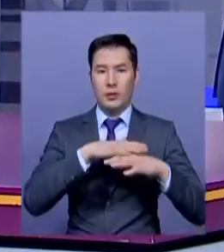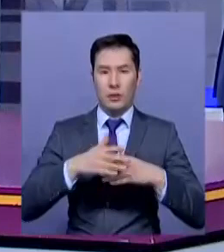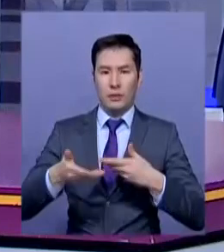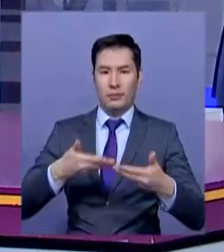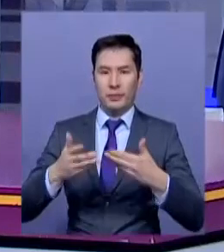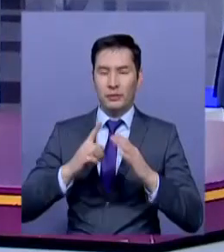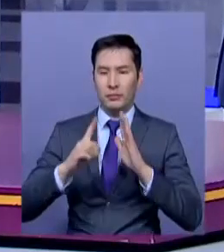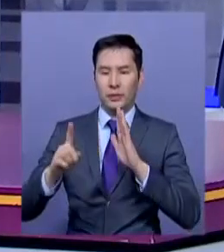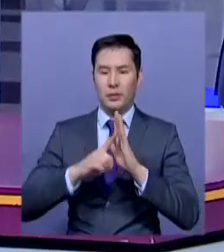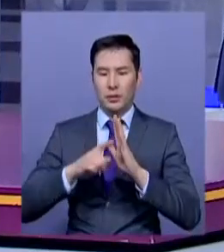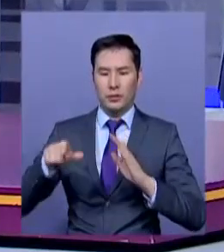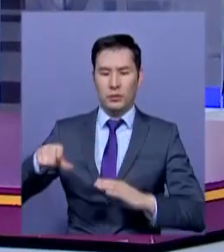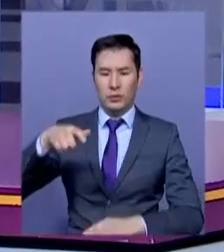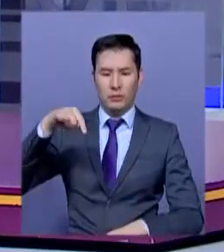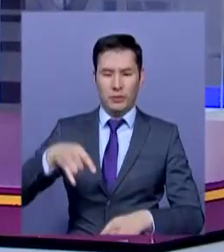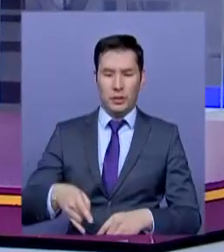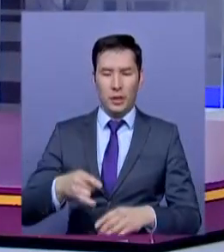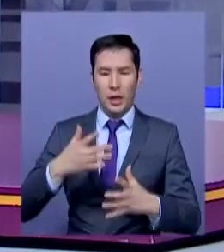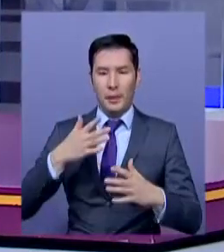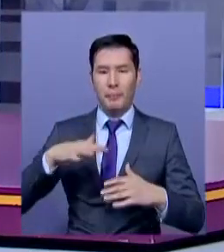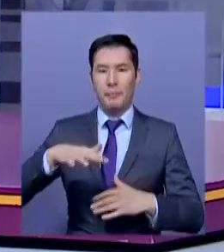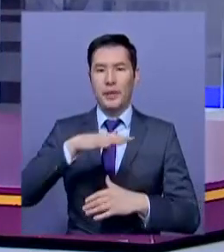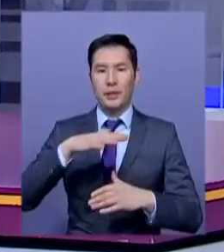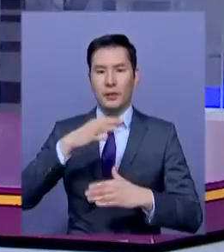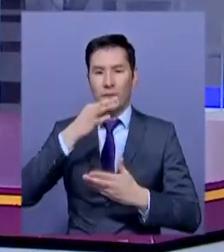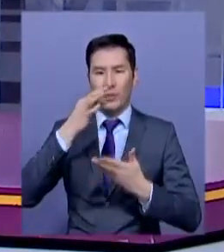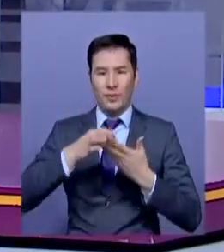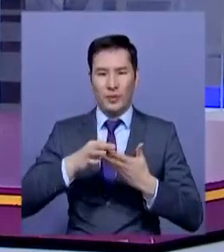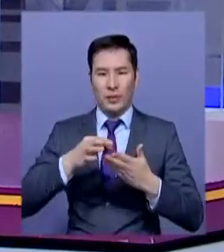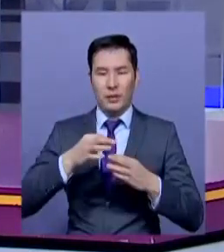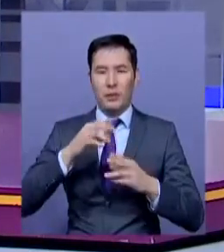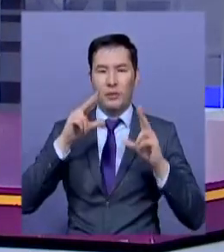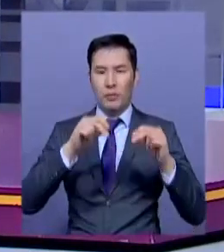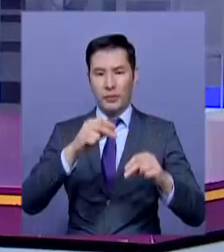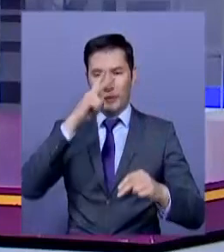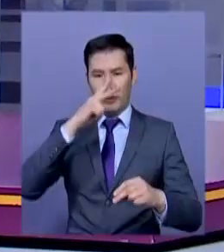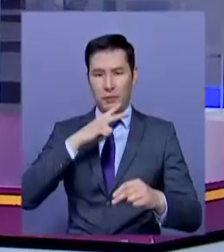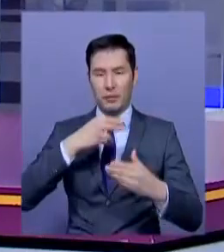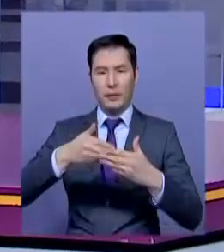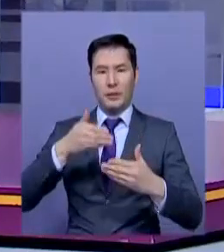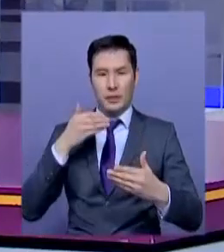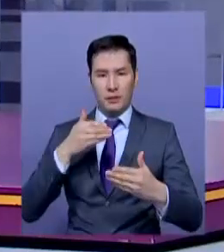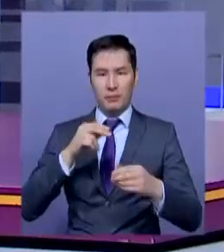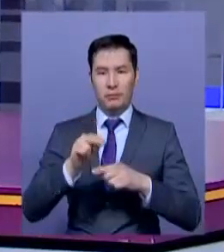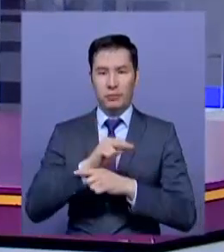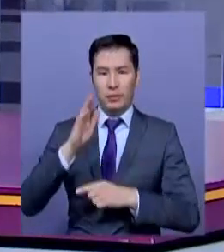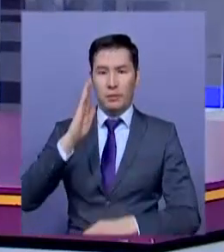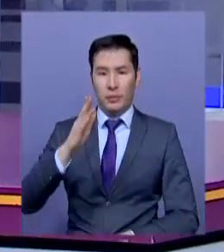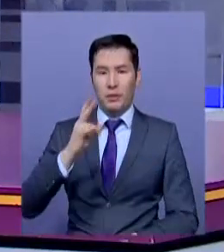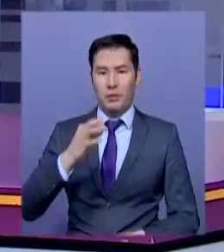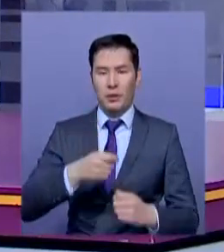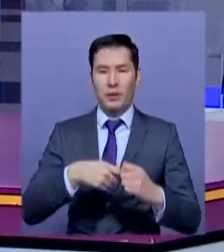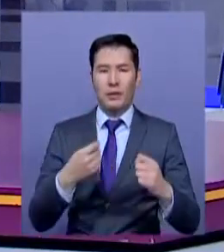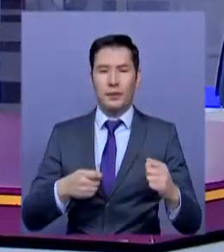болған жолдың ой шұқырын жергілікті шенеуніктер екі ай бұрын жөндеп береміз деп уәде еткен көрінеді. Десе де бұл түйткіл